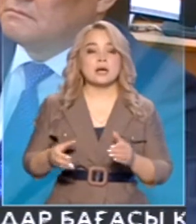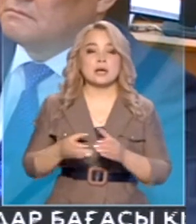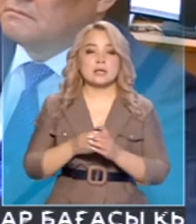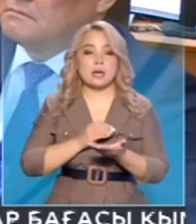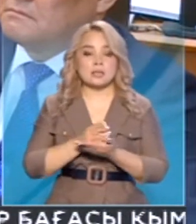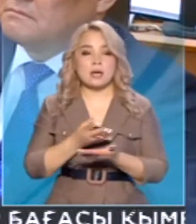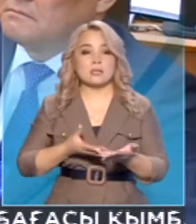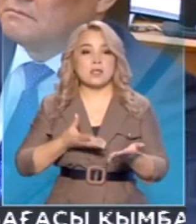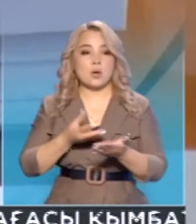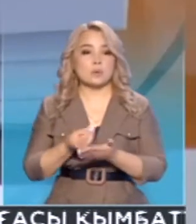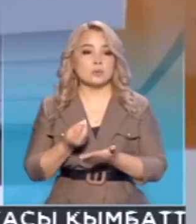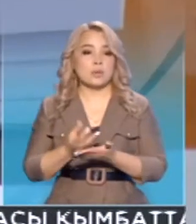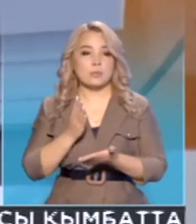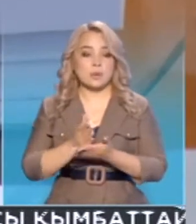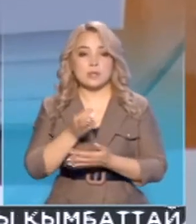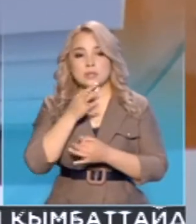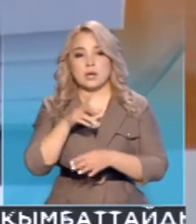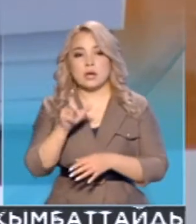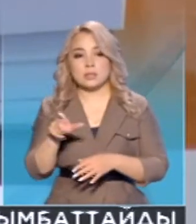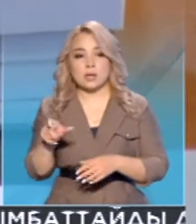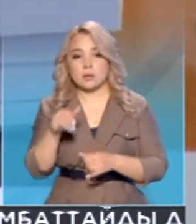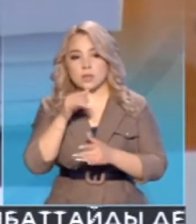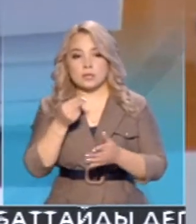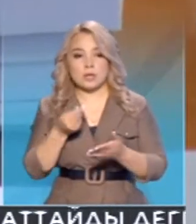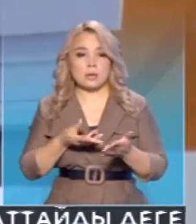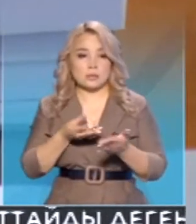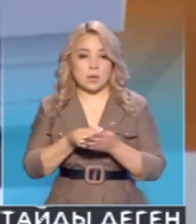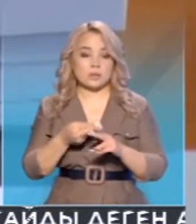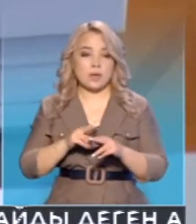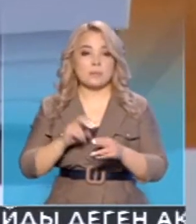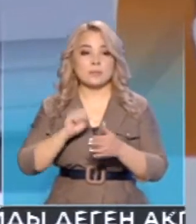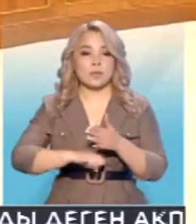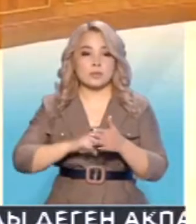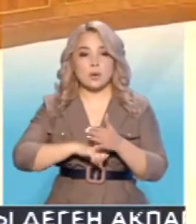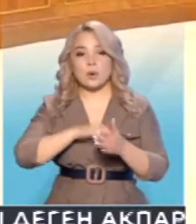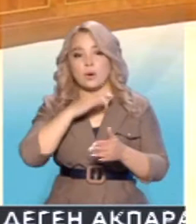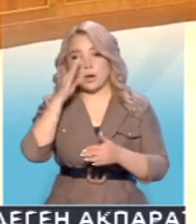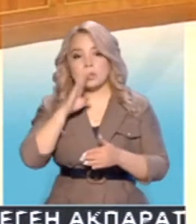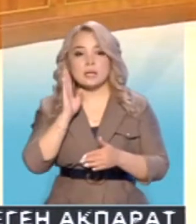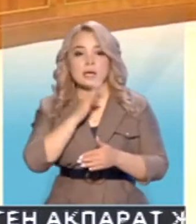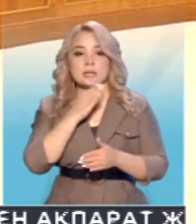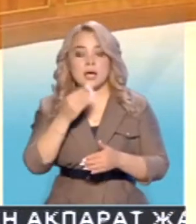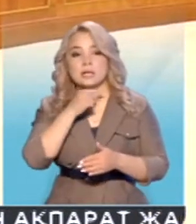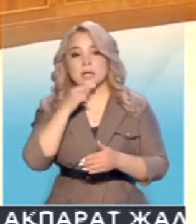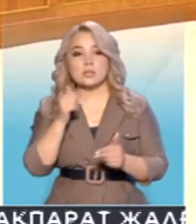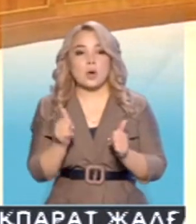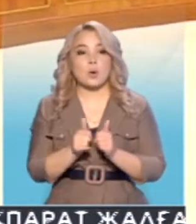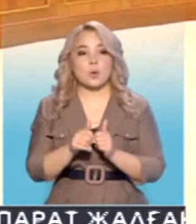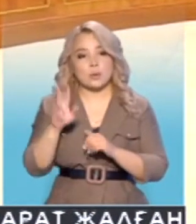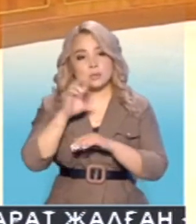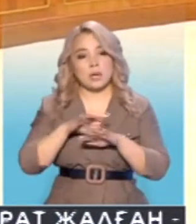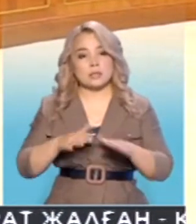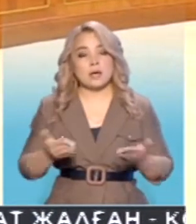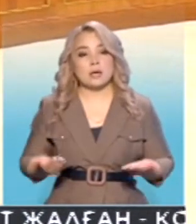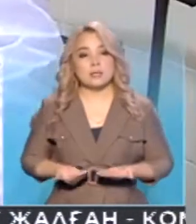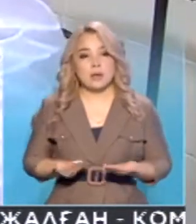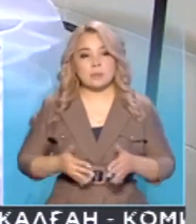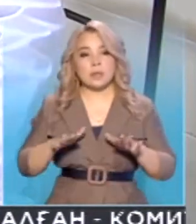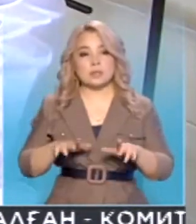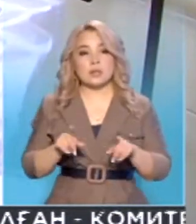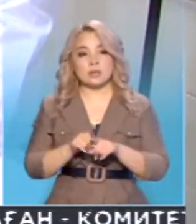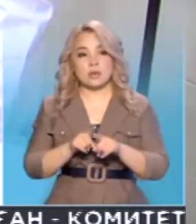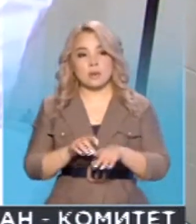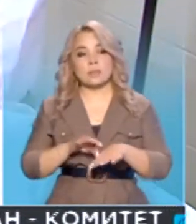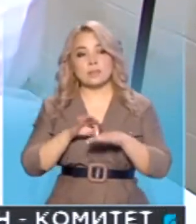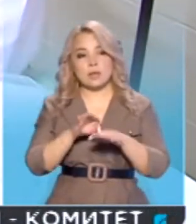aqısı kımbat. Onu kez kelgenin kaltası kötüre bermeydi. Saldarınan köptegen atana Reseydin körşiles audandarındağı emhanalarga